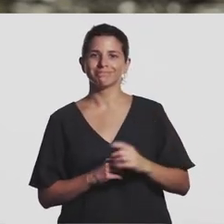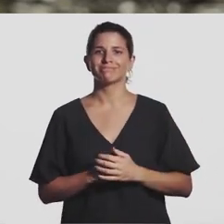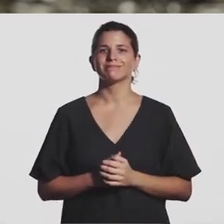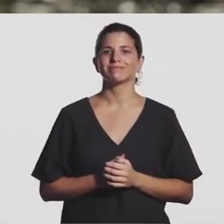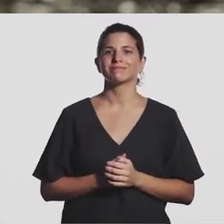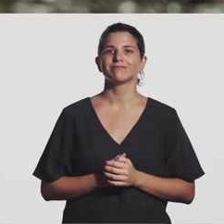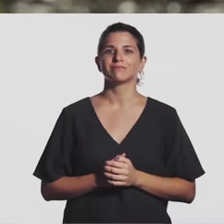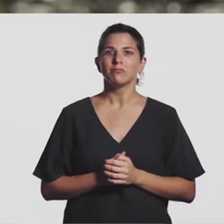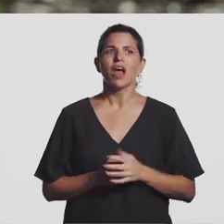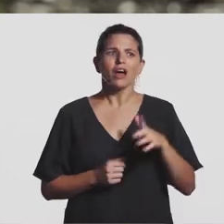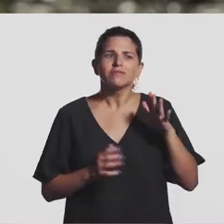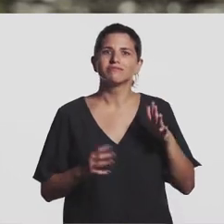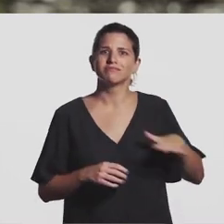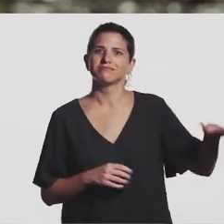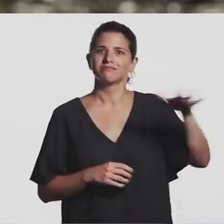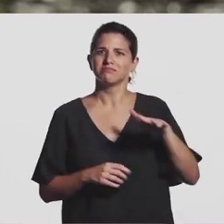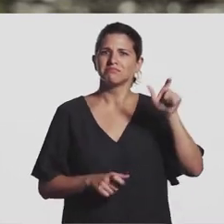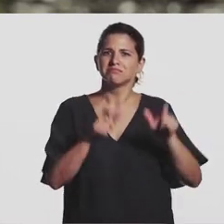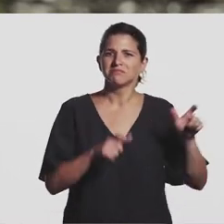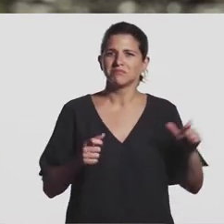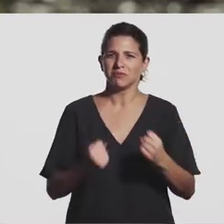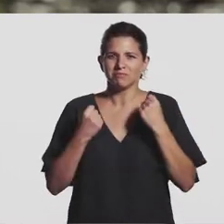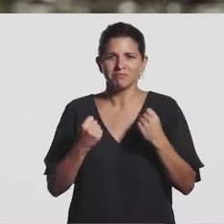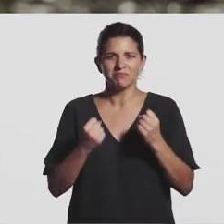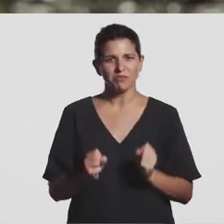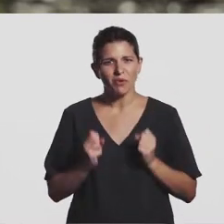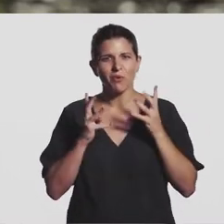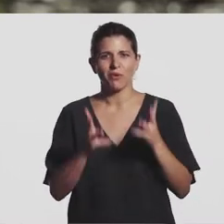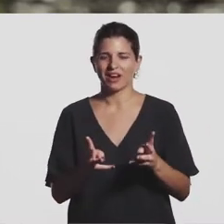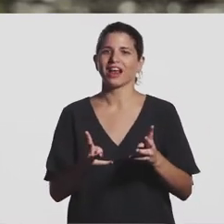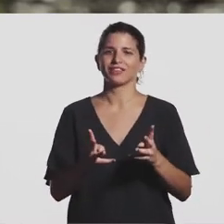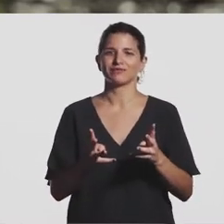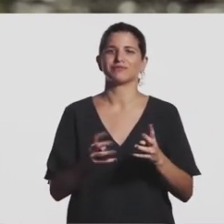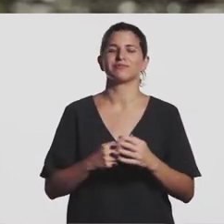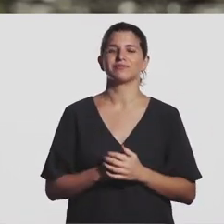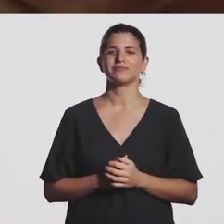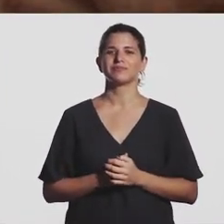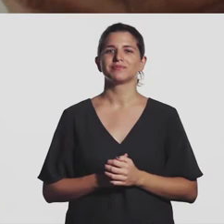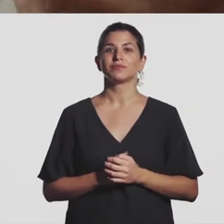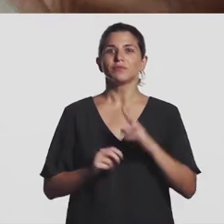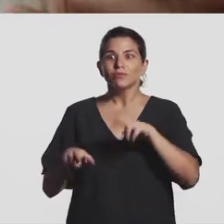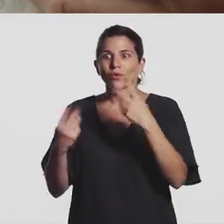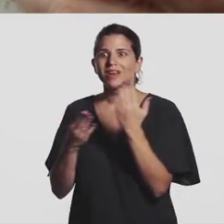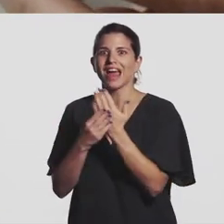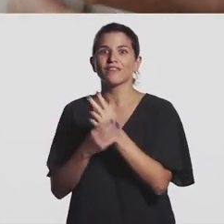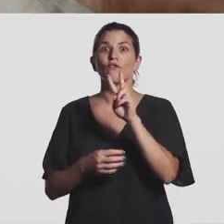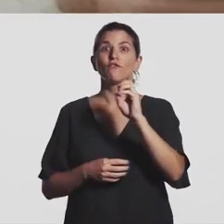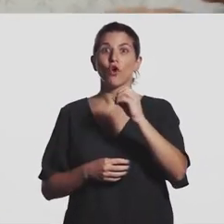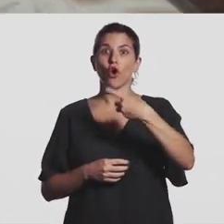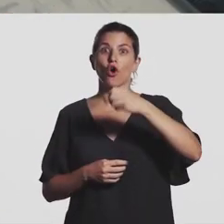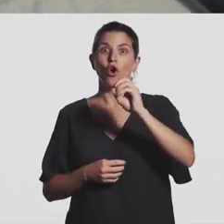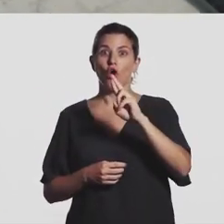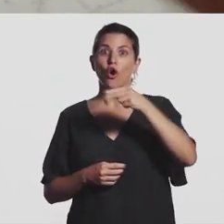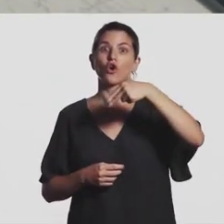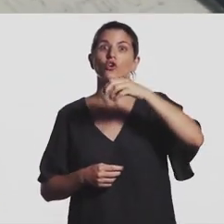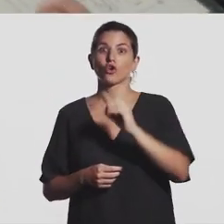però mi sono reso conto di quanto fossero temerari e coraggiosi queste persone, perché ho scoperto nell'archivio di